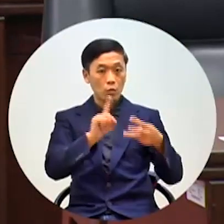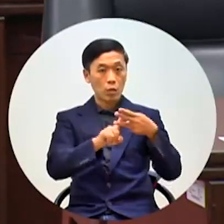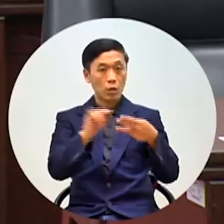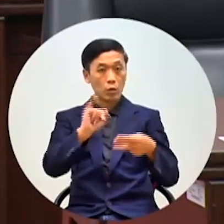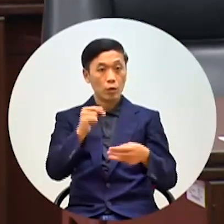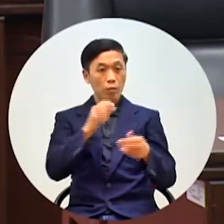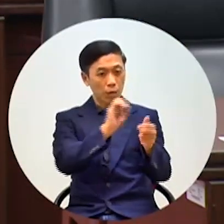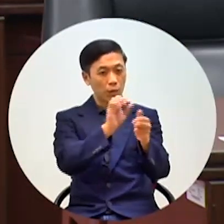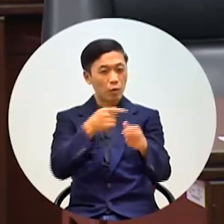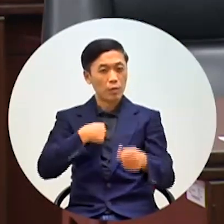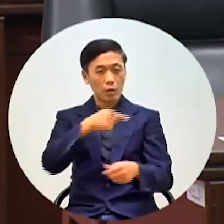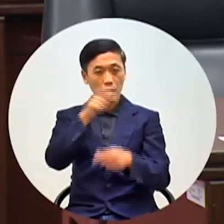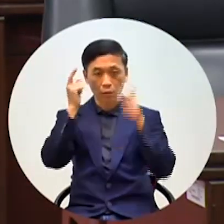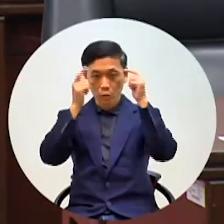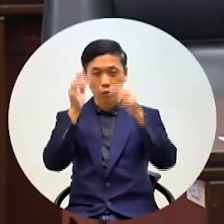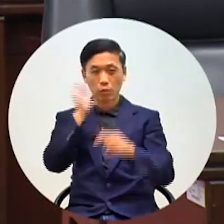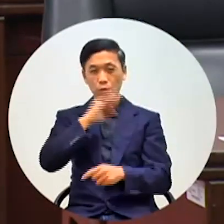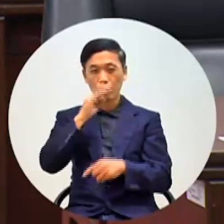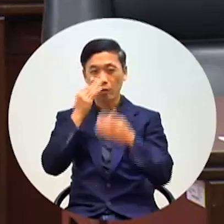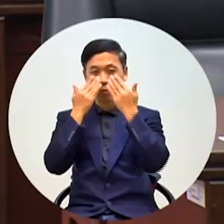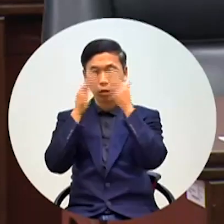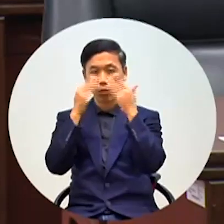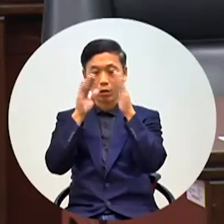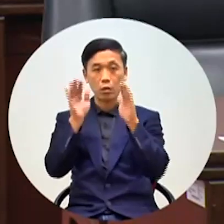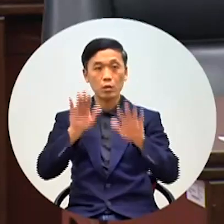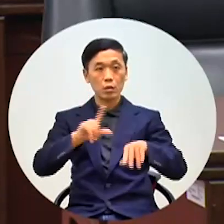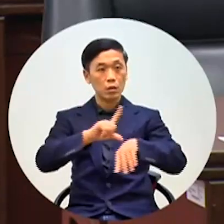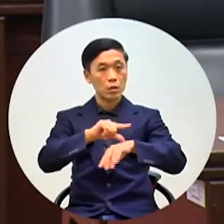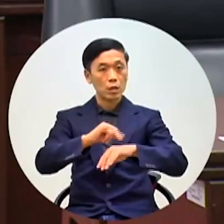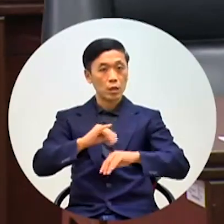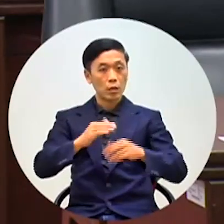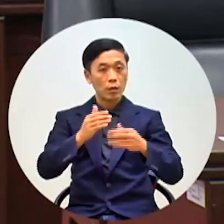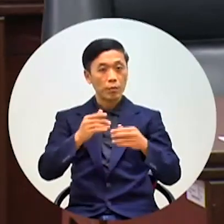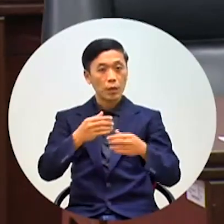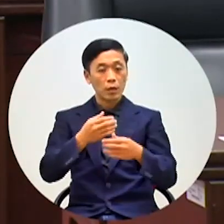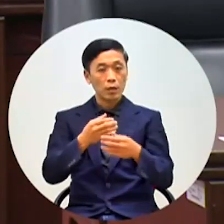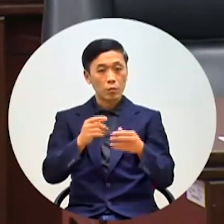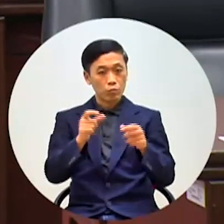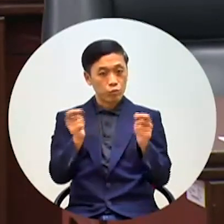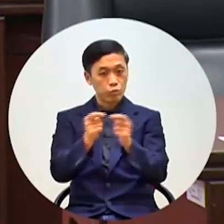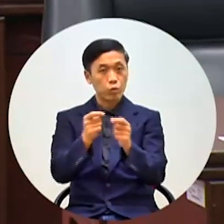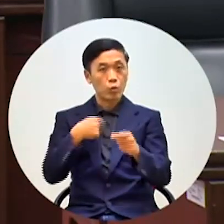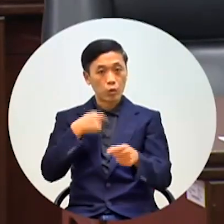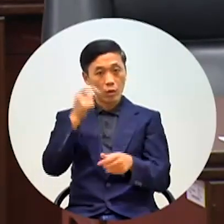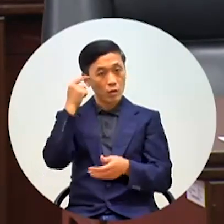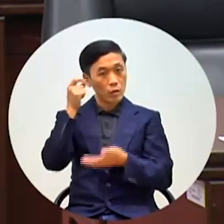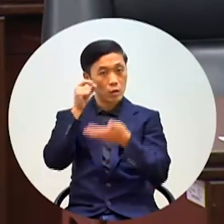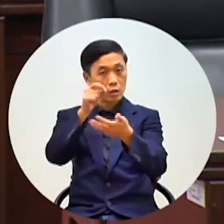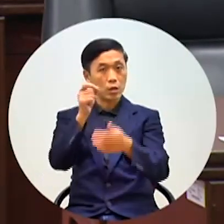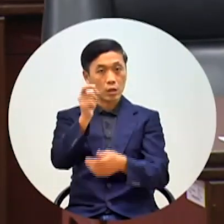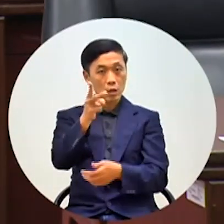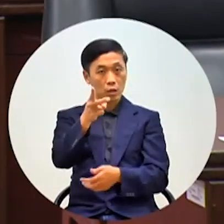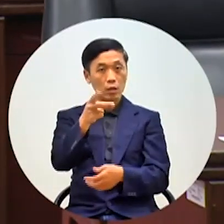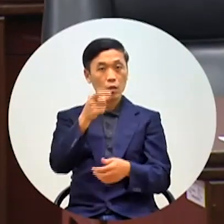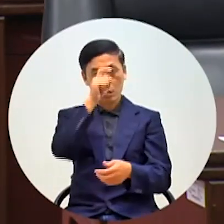快受不了了吗？好、哦，那因为今天时间的关系哦，我具体给你两个建议哦，这边要麻烦市长哦。你当